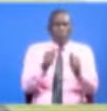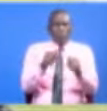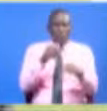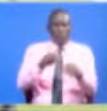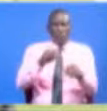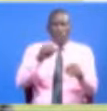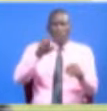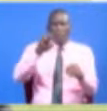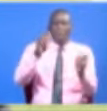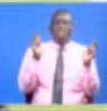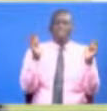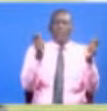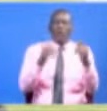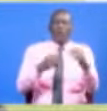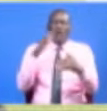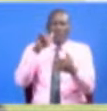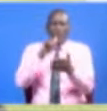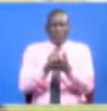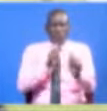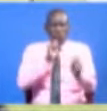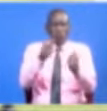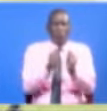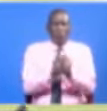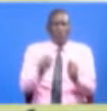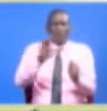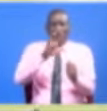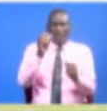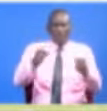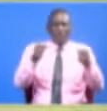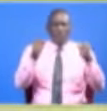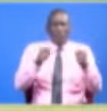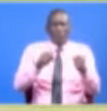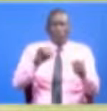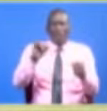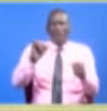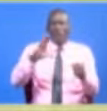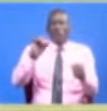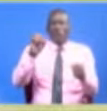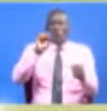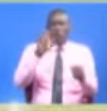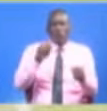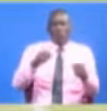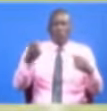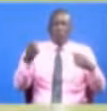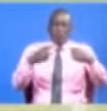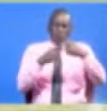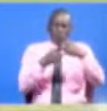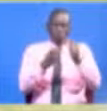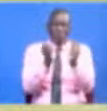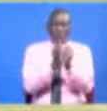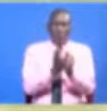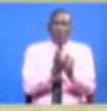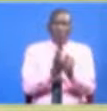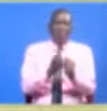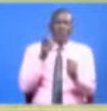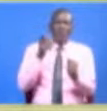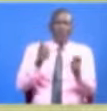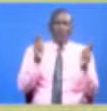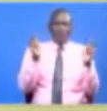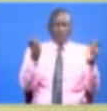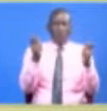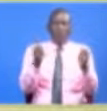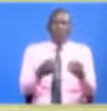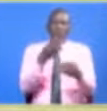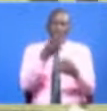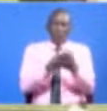Lilongwe Malawi, na kisha ipambane na mabingwa bara Afrika Ivory Coast Juni 11 kuko huko uwanjani Bengo katika mechi hizo